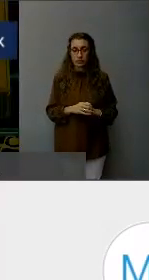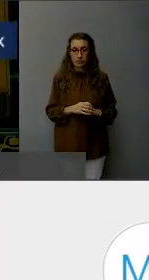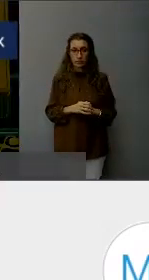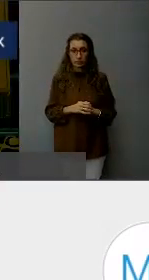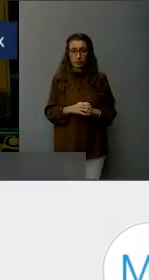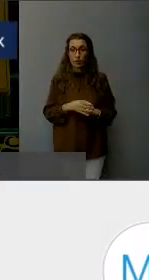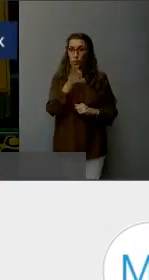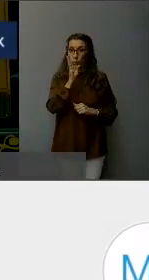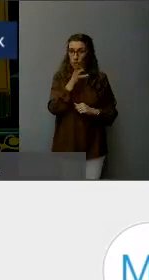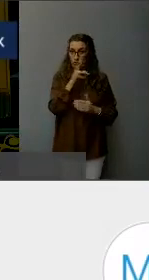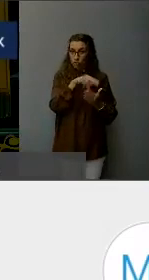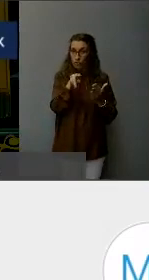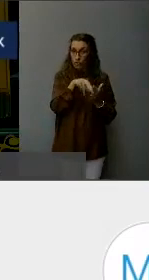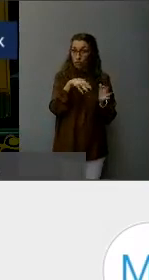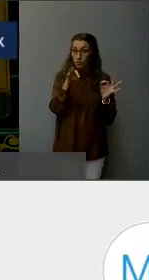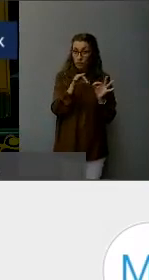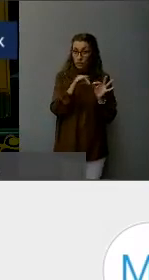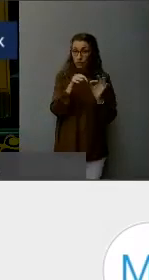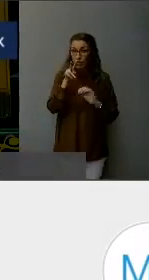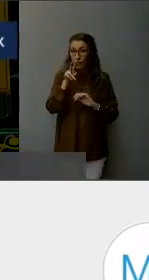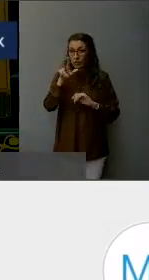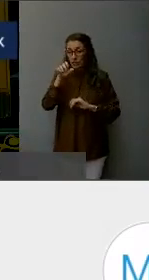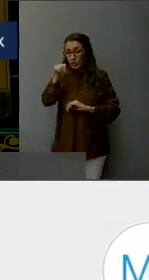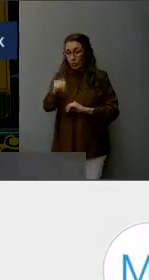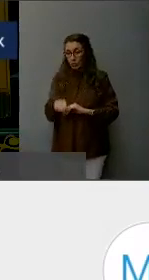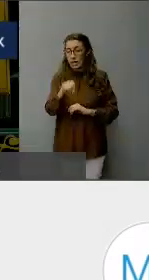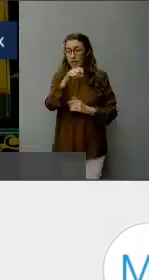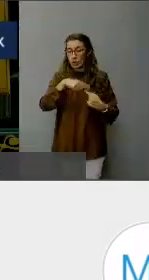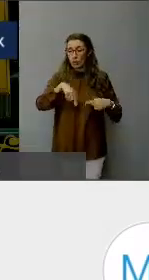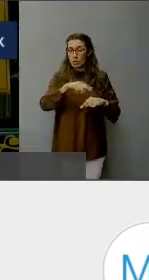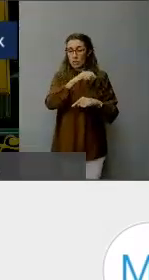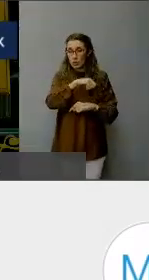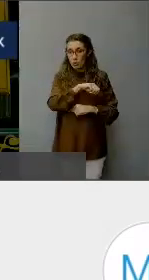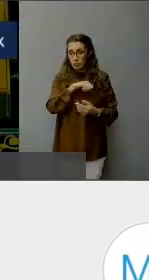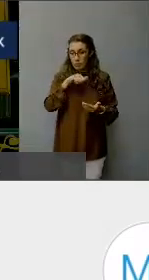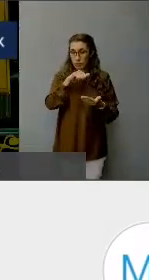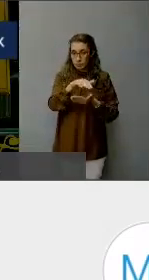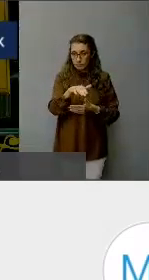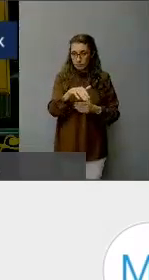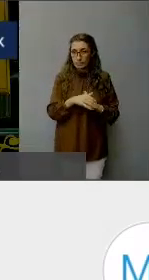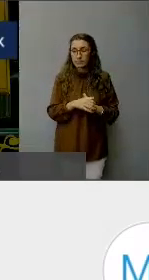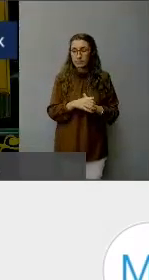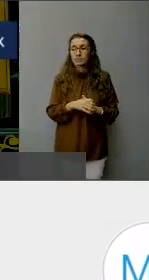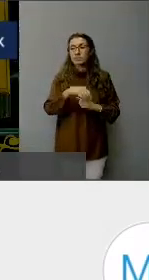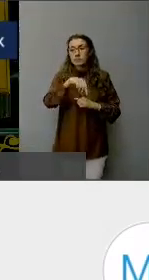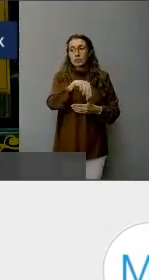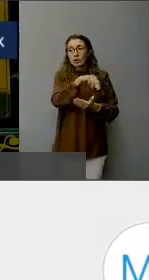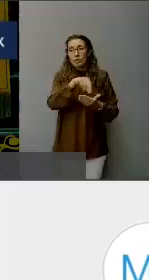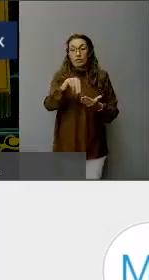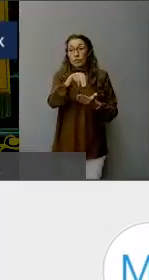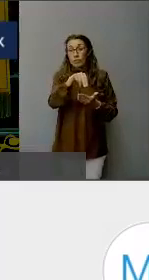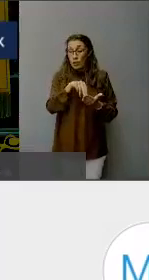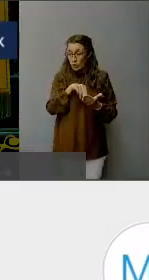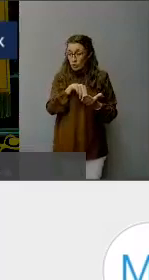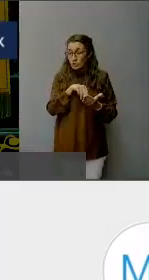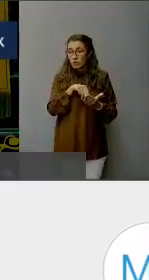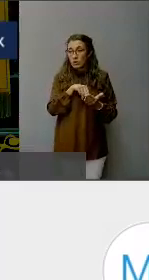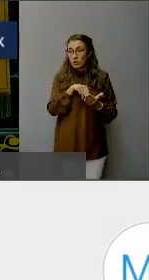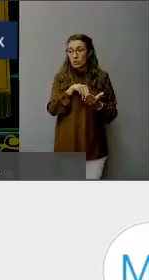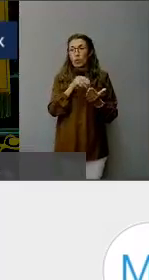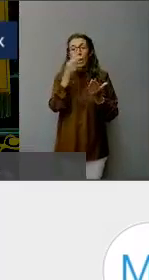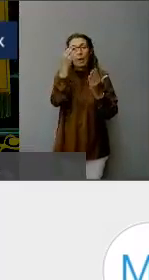14 voti favorevoli 23 contrari il consiglio comunale respinge 209 ancora in votazione il